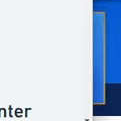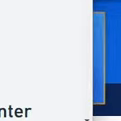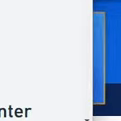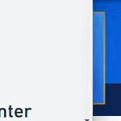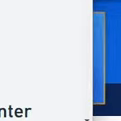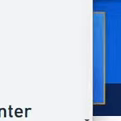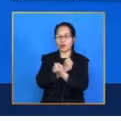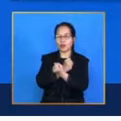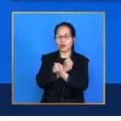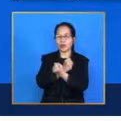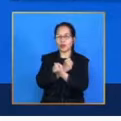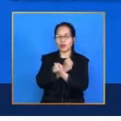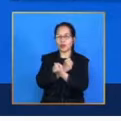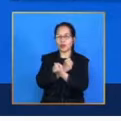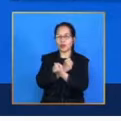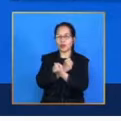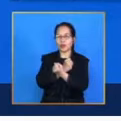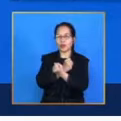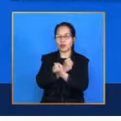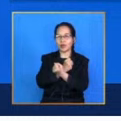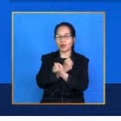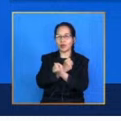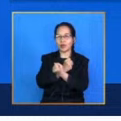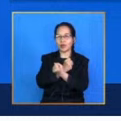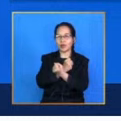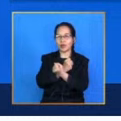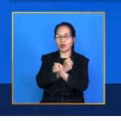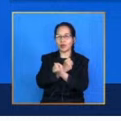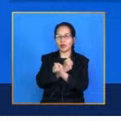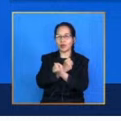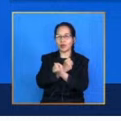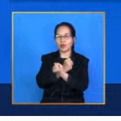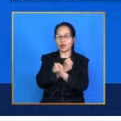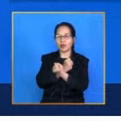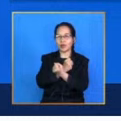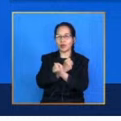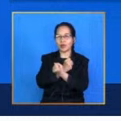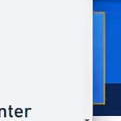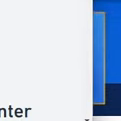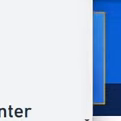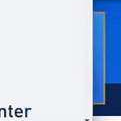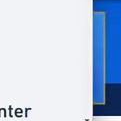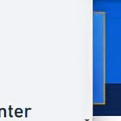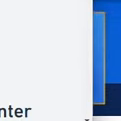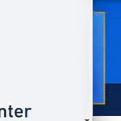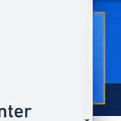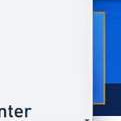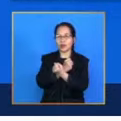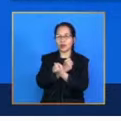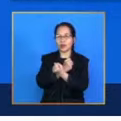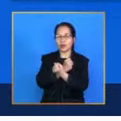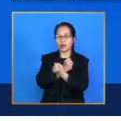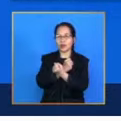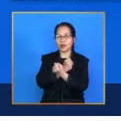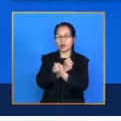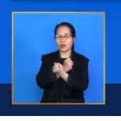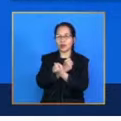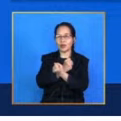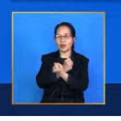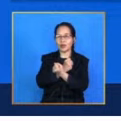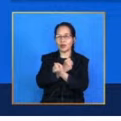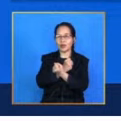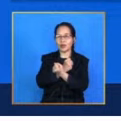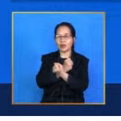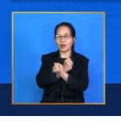Ano? Hindi pa tapos, ha? Rudel, akala ko, recap na. Ano mo, sa ilang